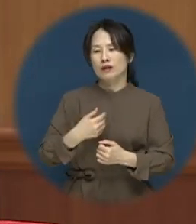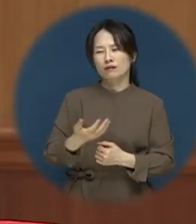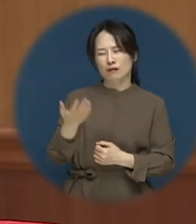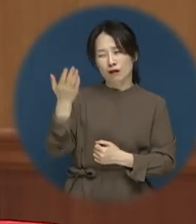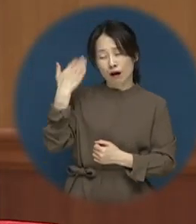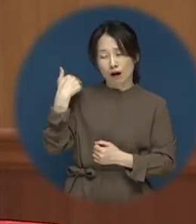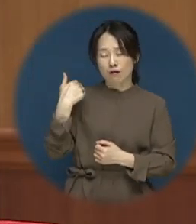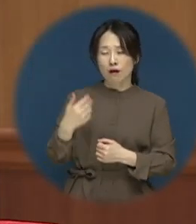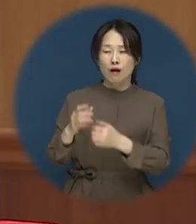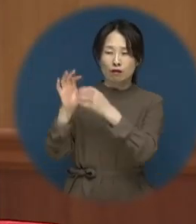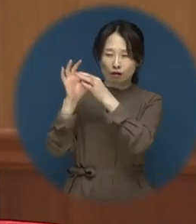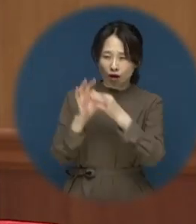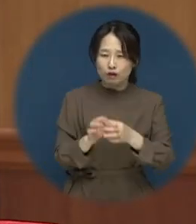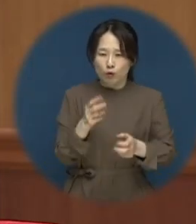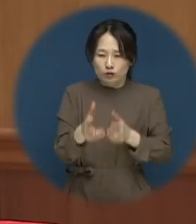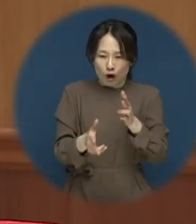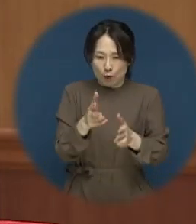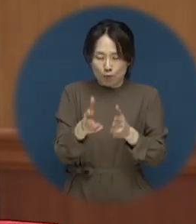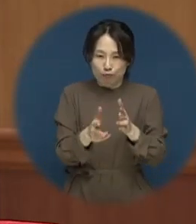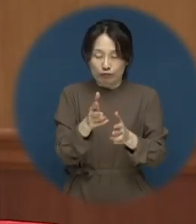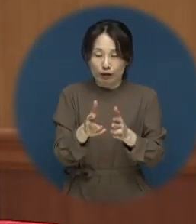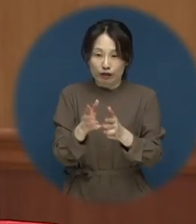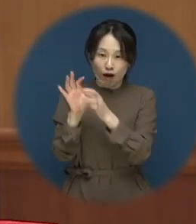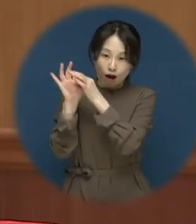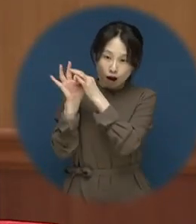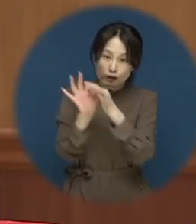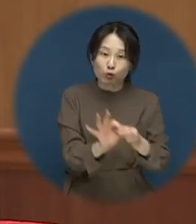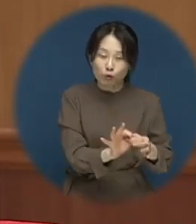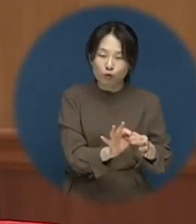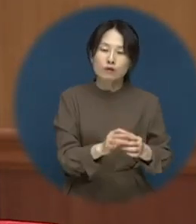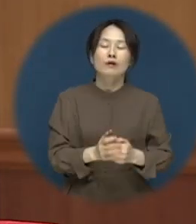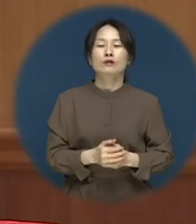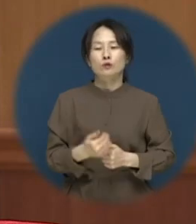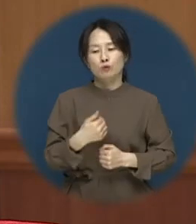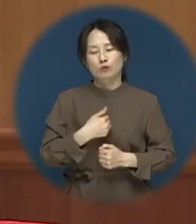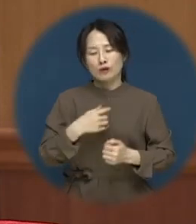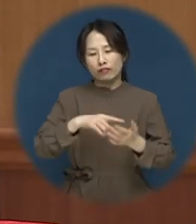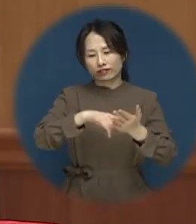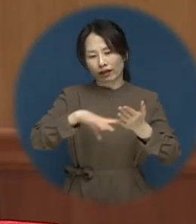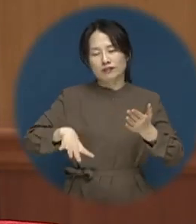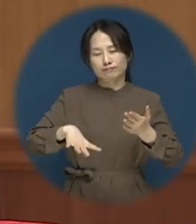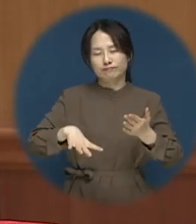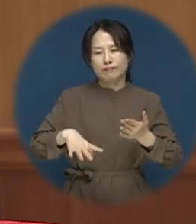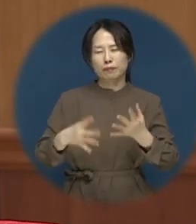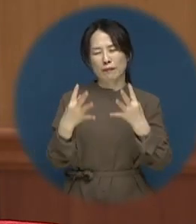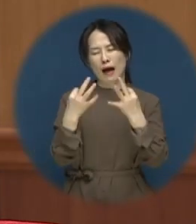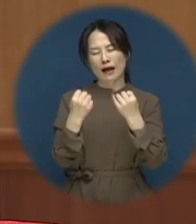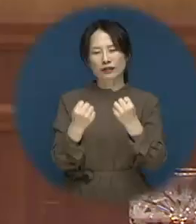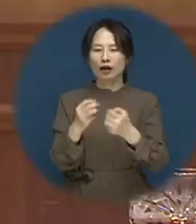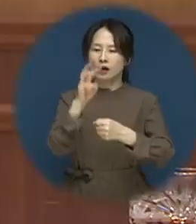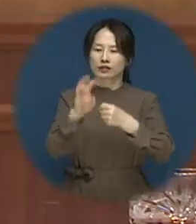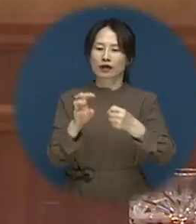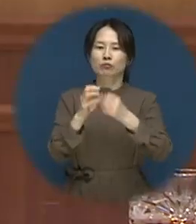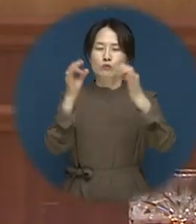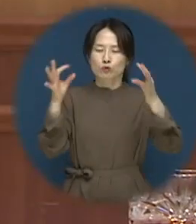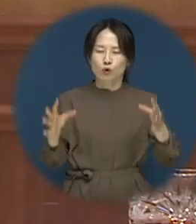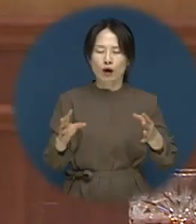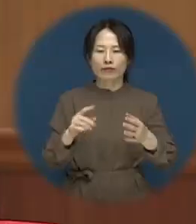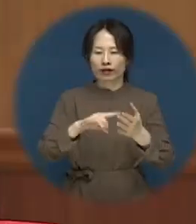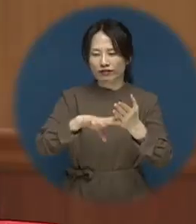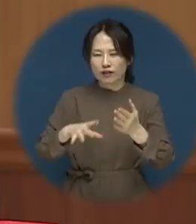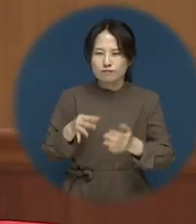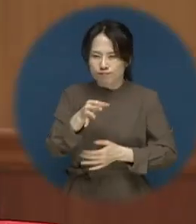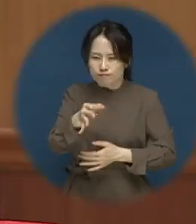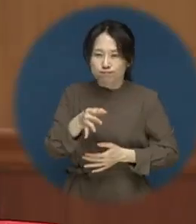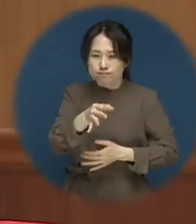했거든요. 예. 일을 했는데 저는 처음부터 세금을 안 내도 낼 세금을 다 냈어요. 오. 처음부터. 어허. 근데 그게